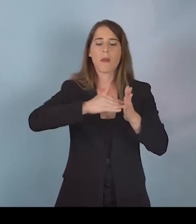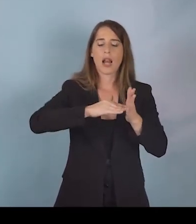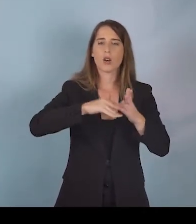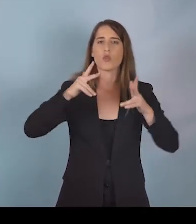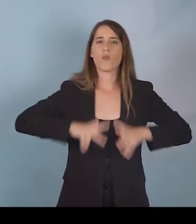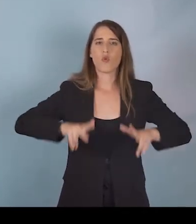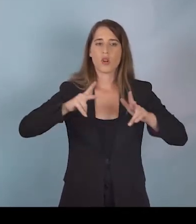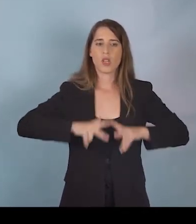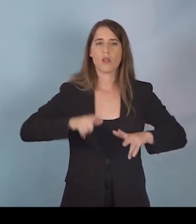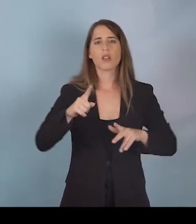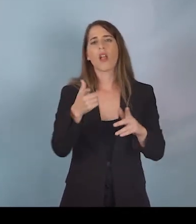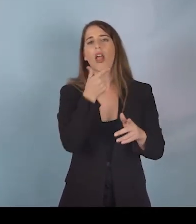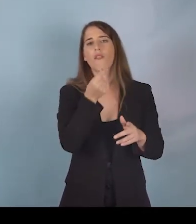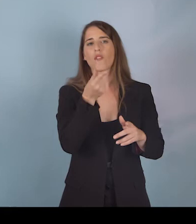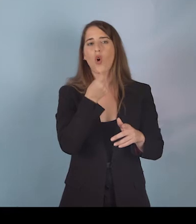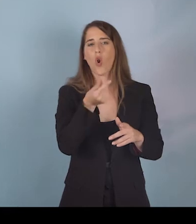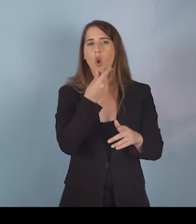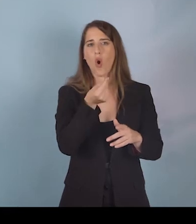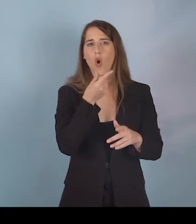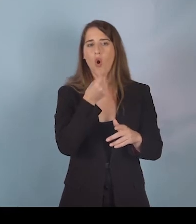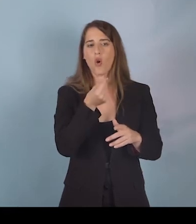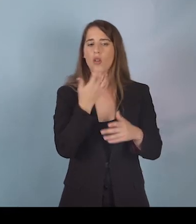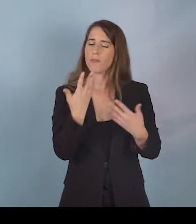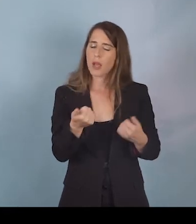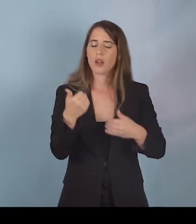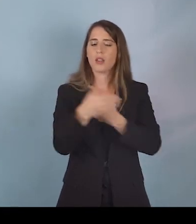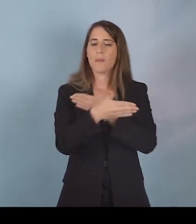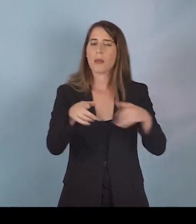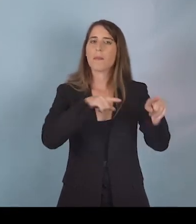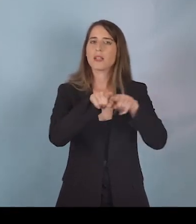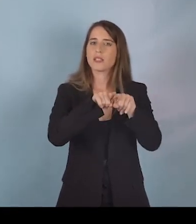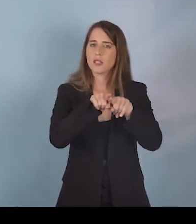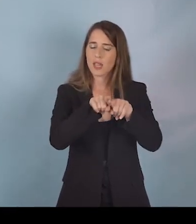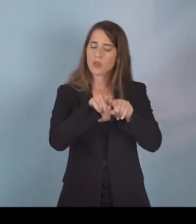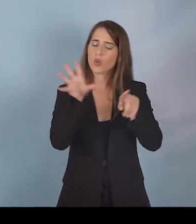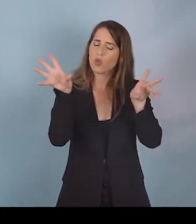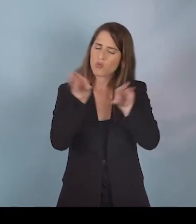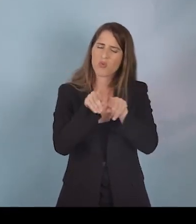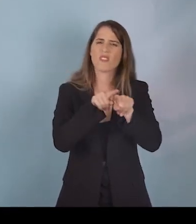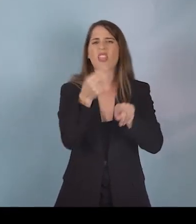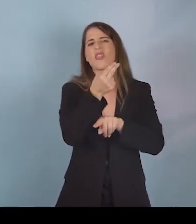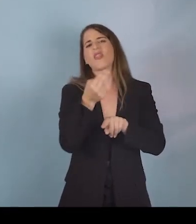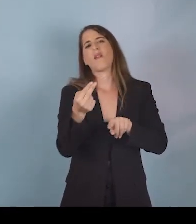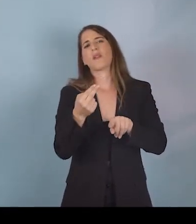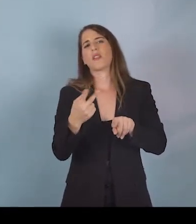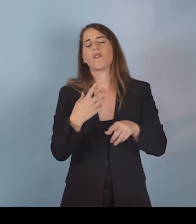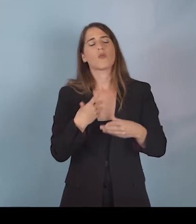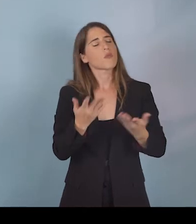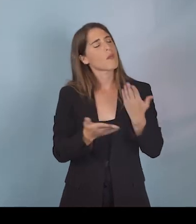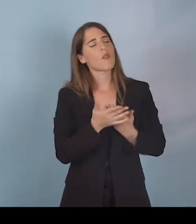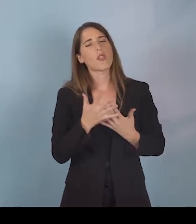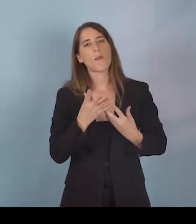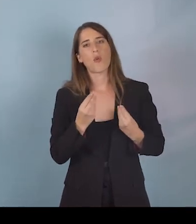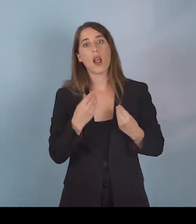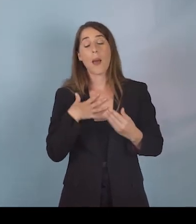ή τους υπαλλήλους του Υπουργείου Δικαιοσύνης, που εκεί είναι πολύ πιο εύκολα τα πράγματα, γιατί υπάρχει και τμήμα σχέσεων το οποίο ασχολείται